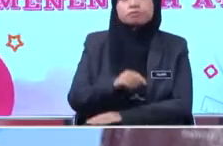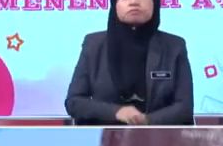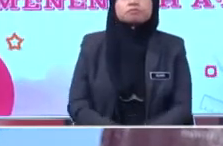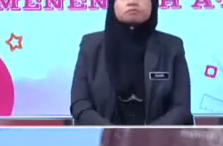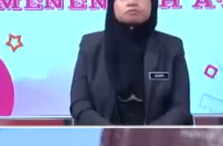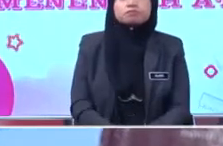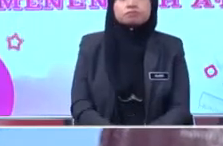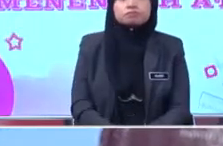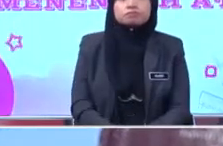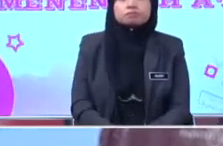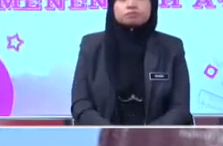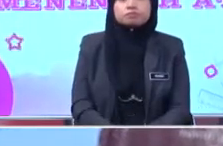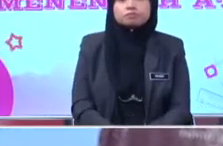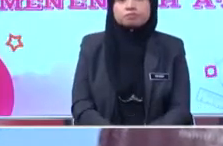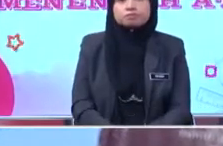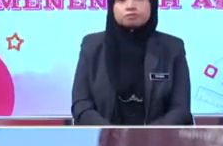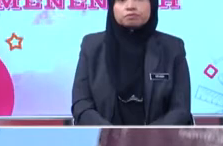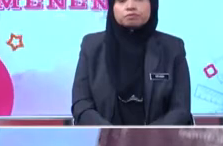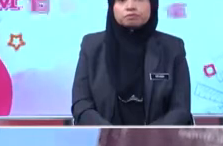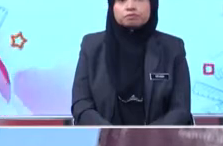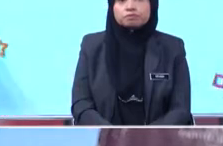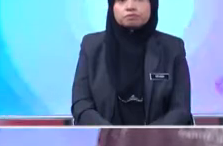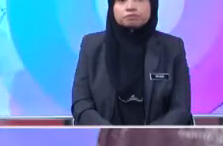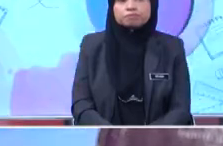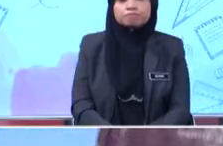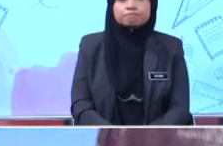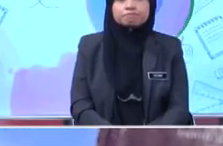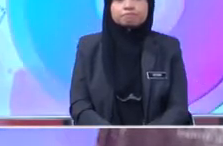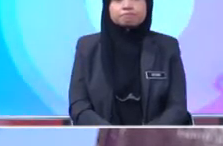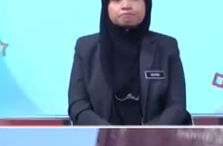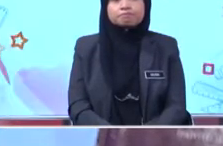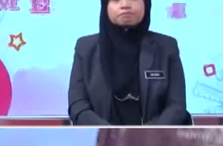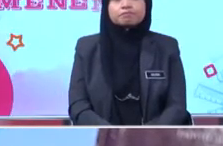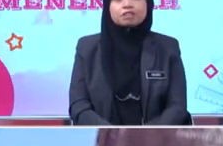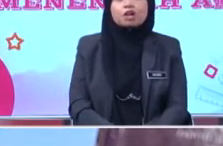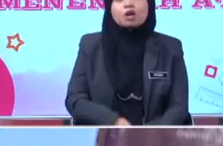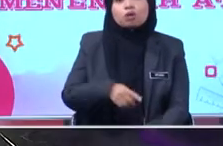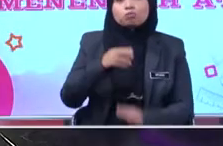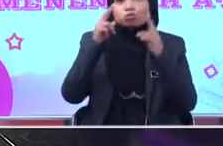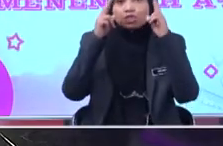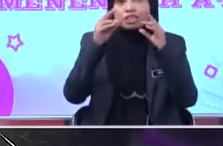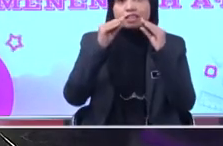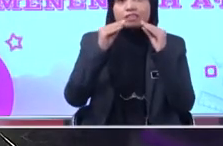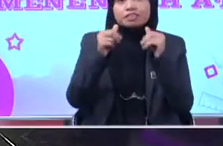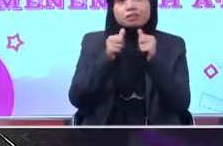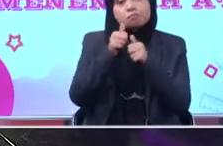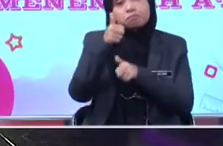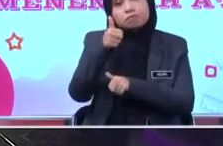The Spot Boy pantas that serves a coba Ustaz saja sih paham